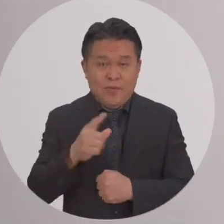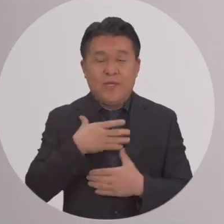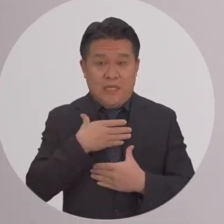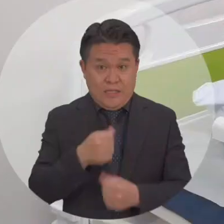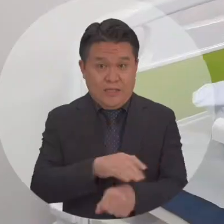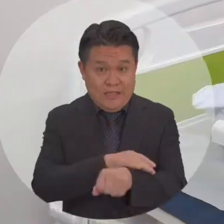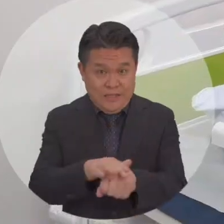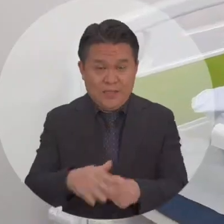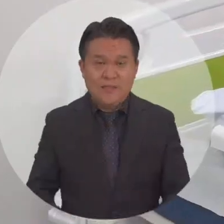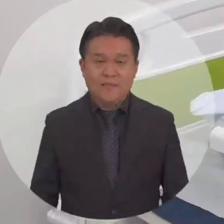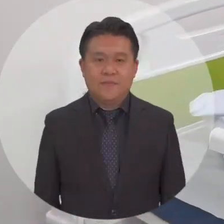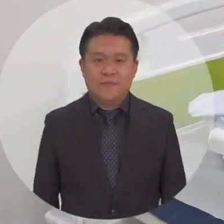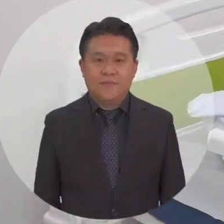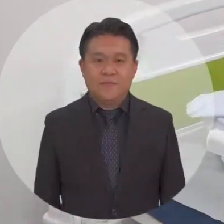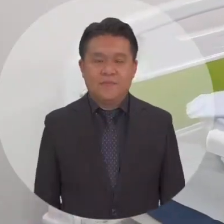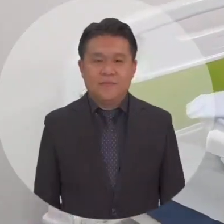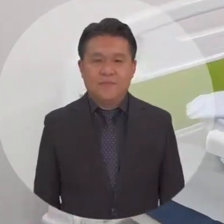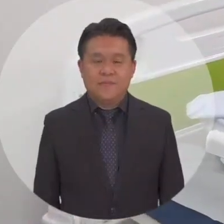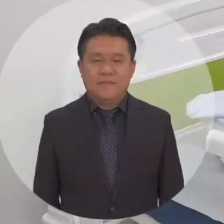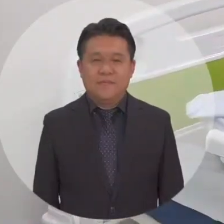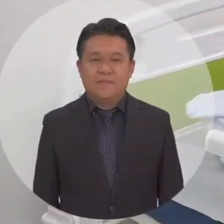바랍니다.